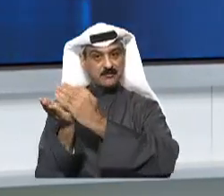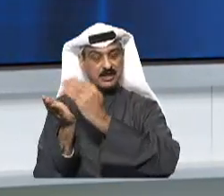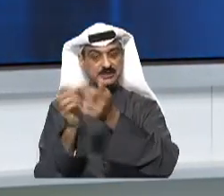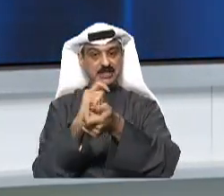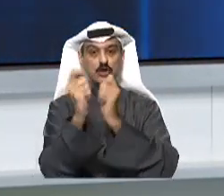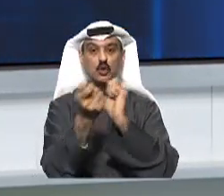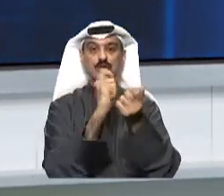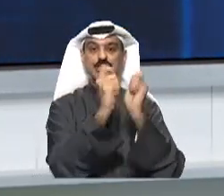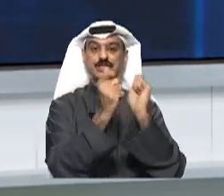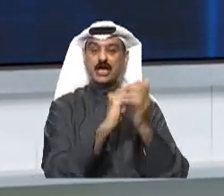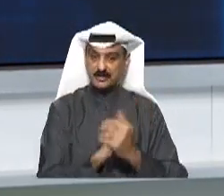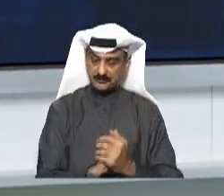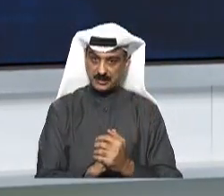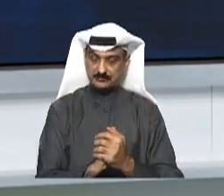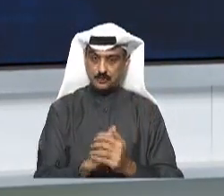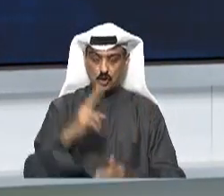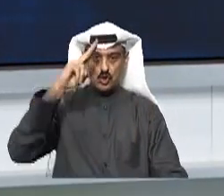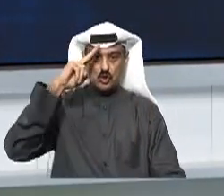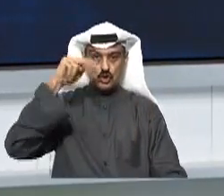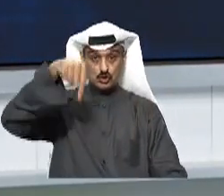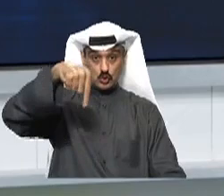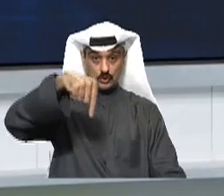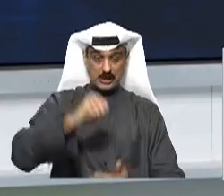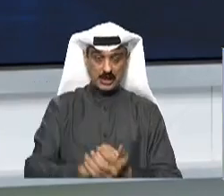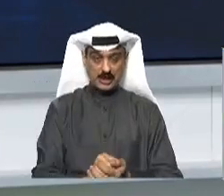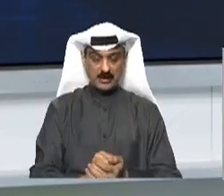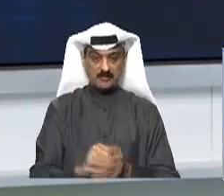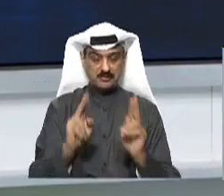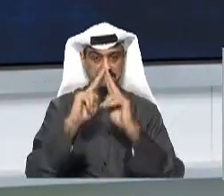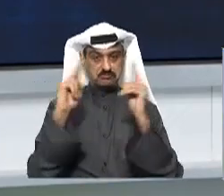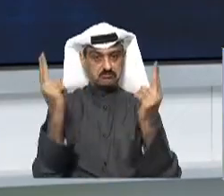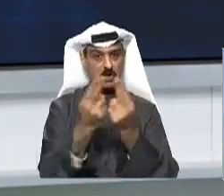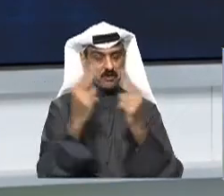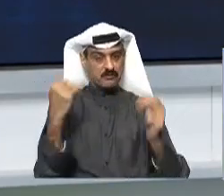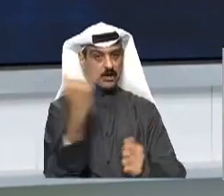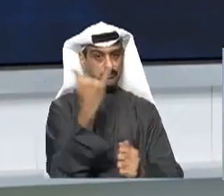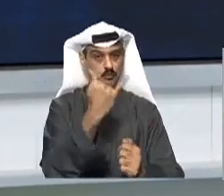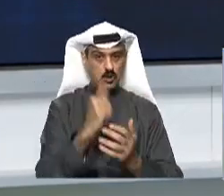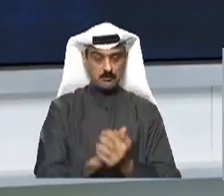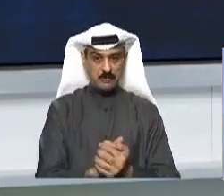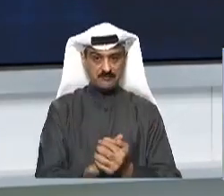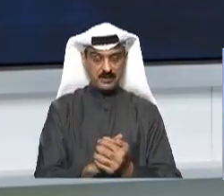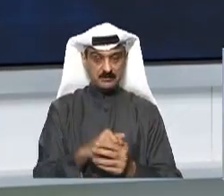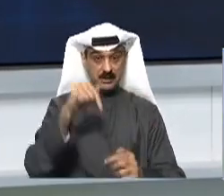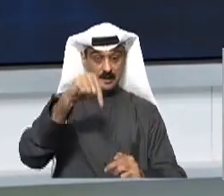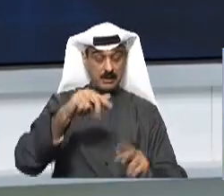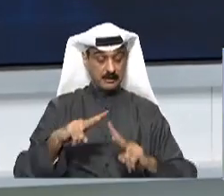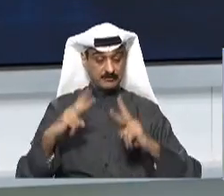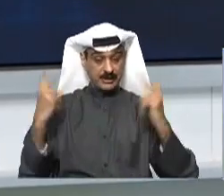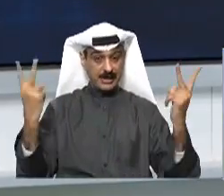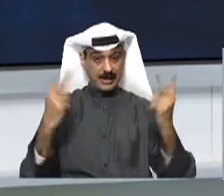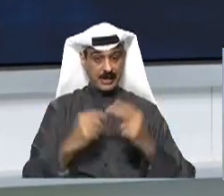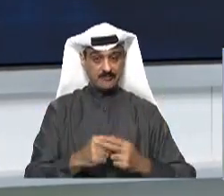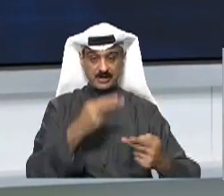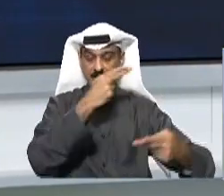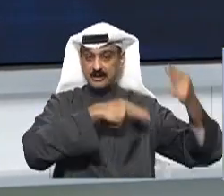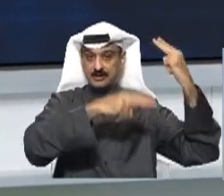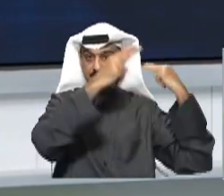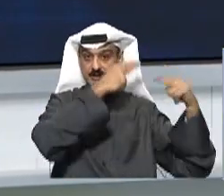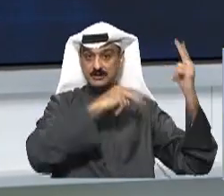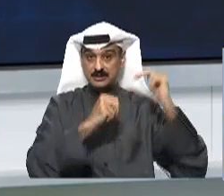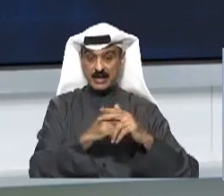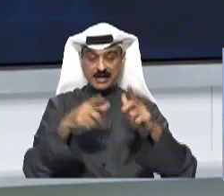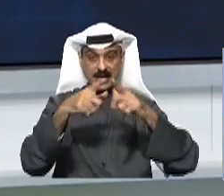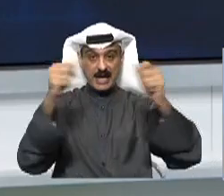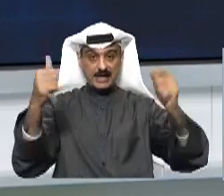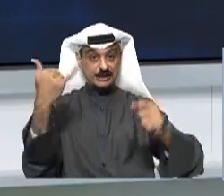والتجاري، تحتضن المملكة العربية السعودية عددا من القمم المهمة لإحداث علامة فارقة في تاريخ العلاقات الخليجية